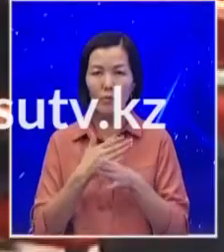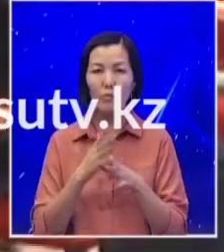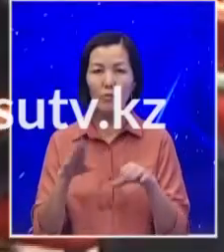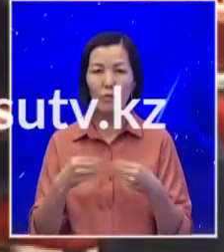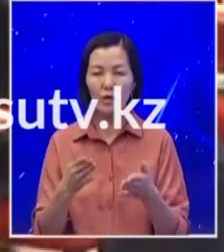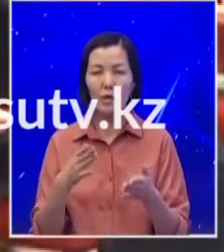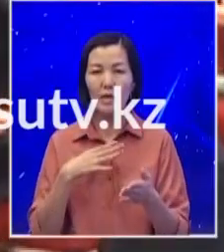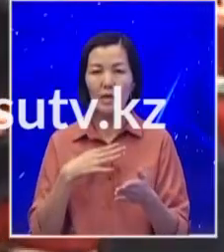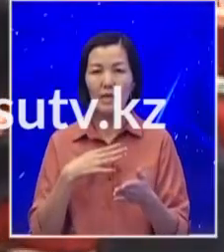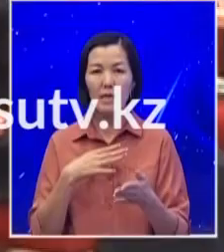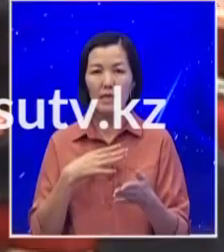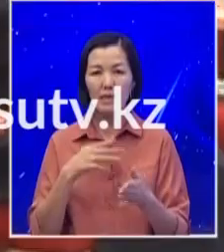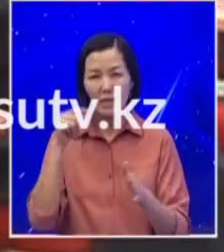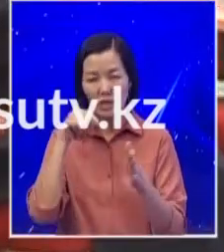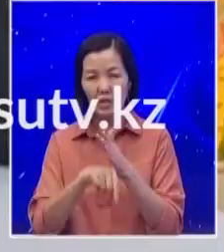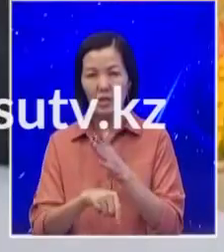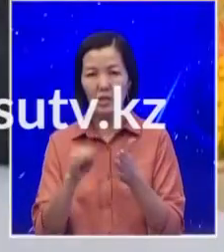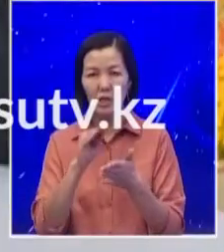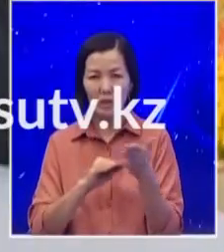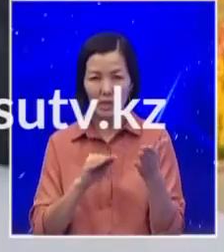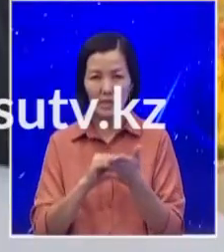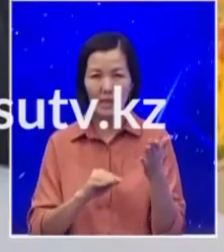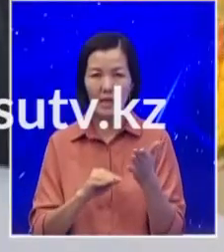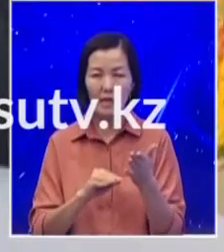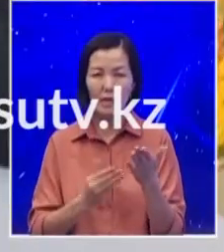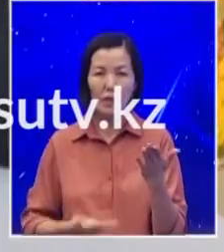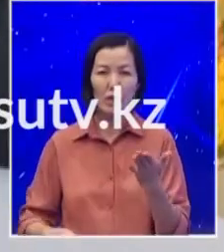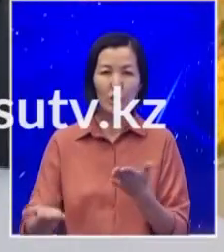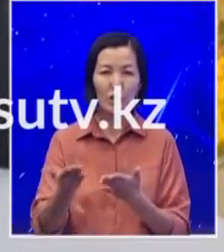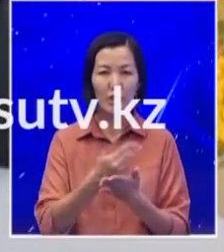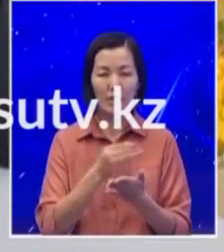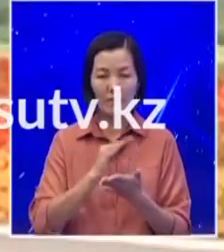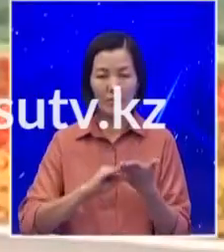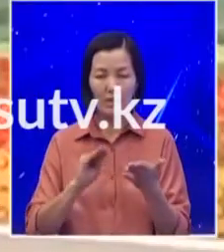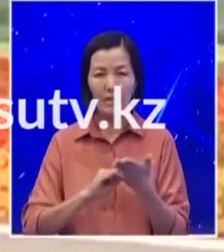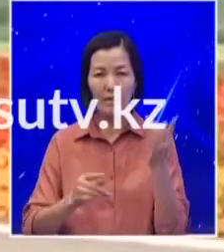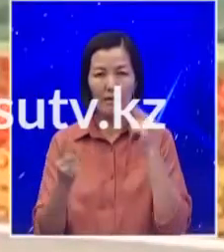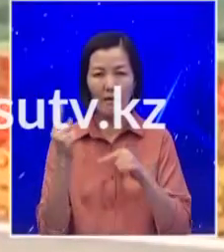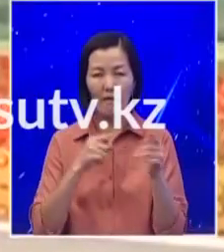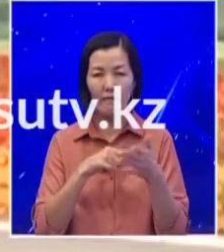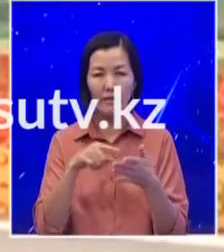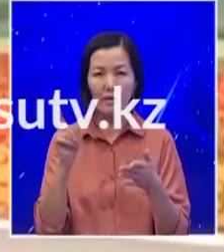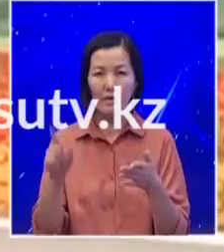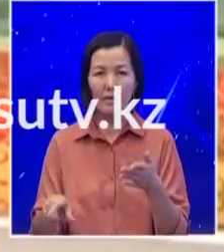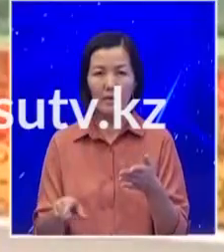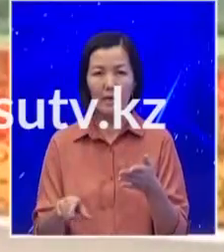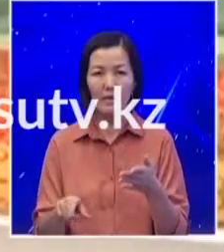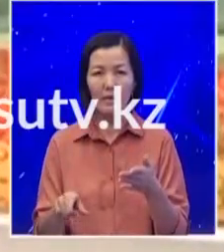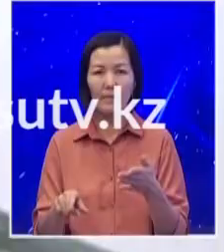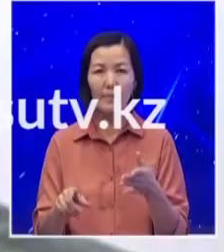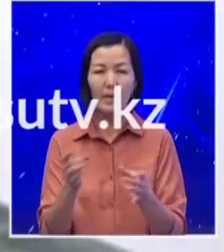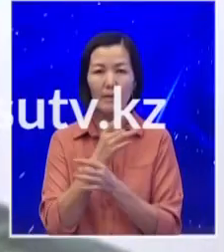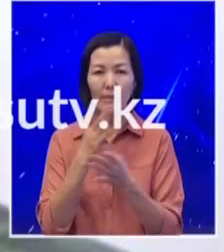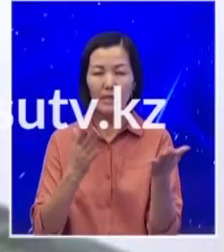мұрындық болып отыр. Ал түрлі деректерді ел ішінен жинақтап жазып шыққан кітап авторы Қазақстан Республикасының мәдениет